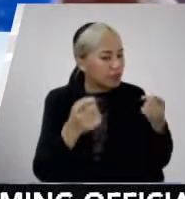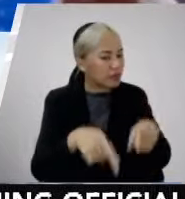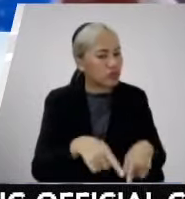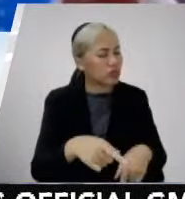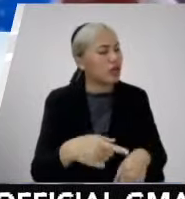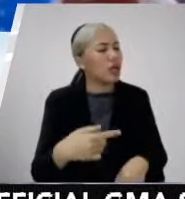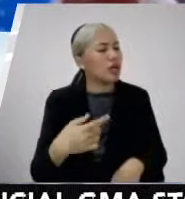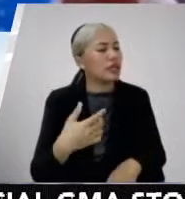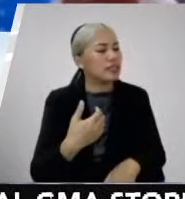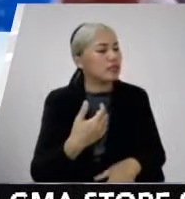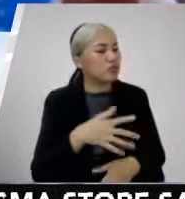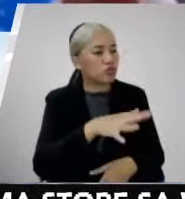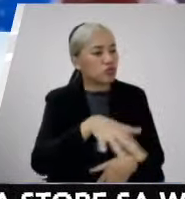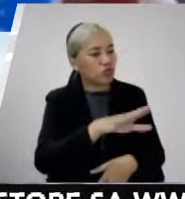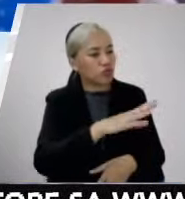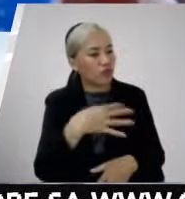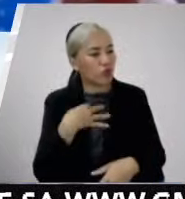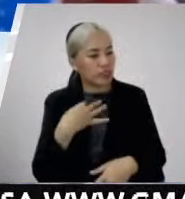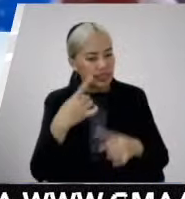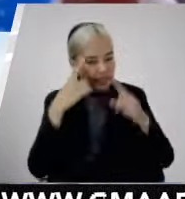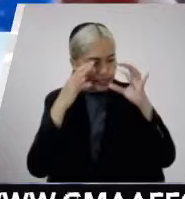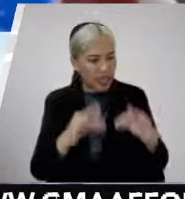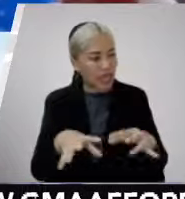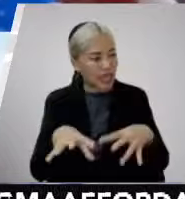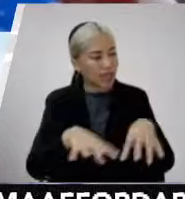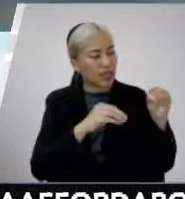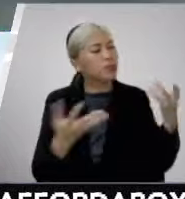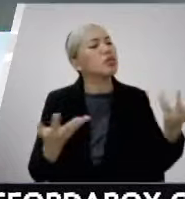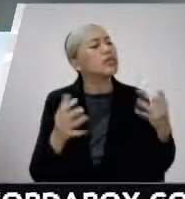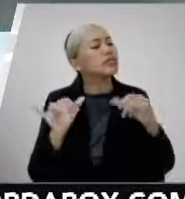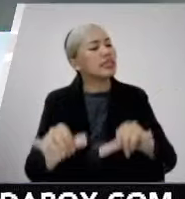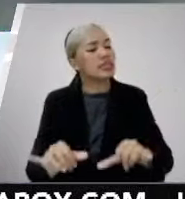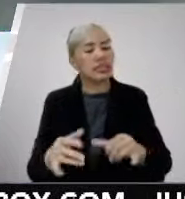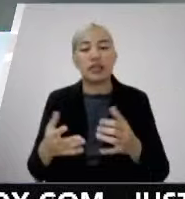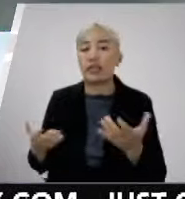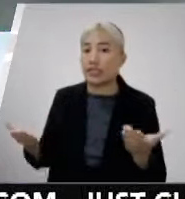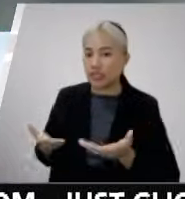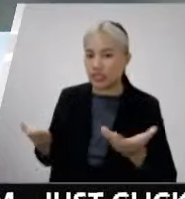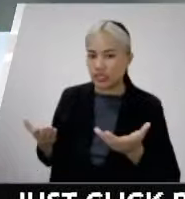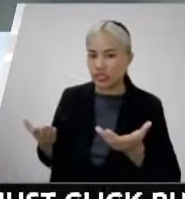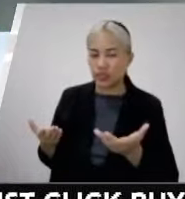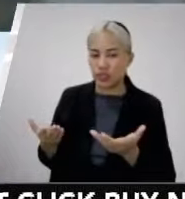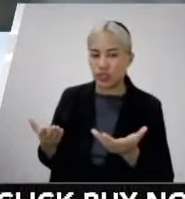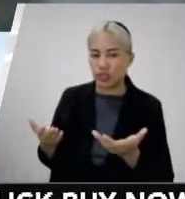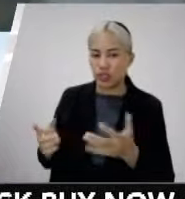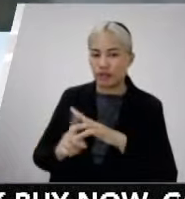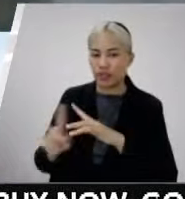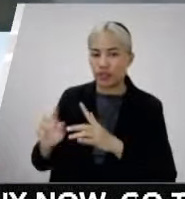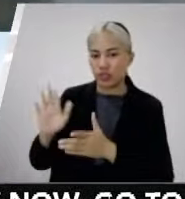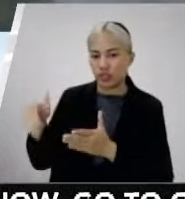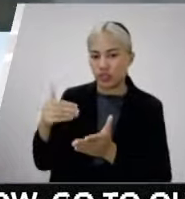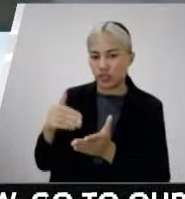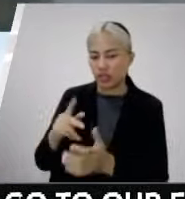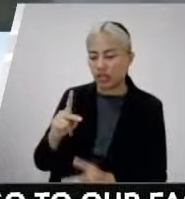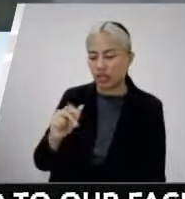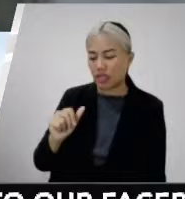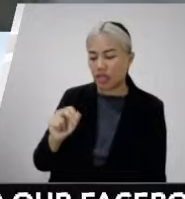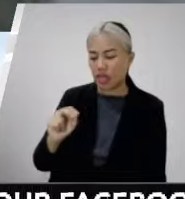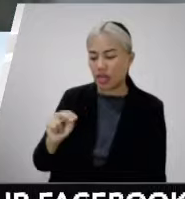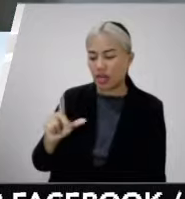evacuation center namin dito sa proper po sa Canlaon City talaga, hindi doon sa barangay nila.